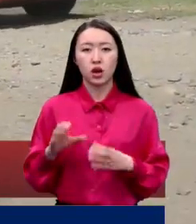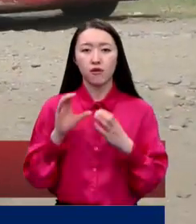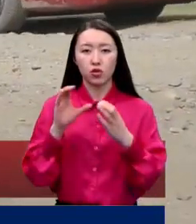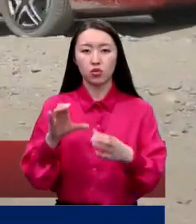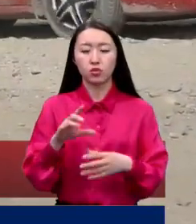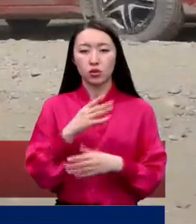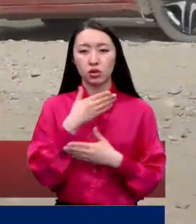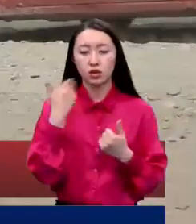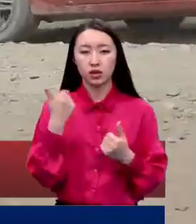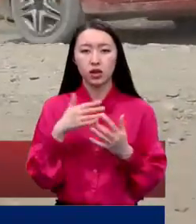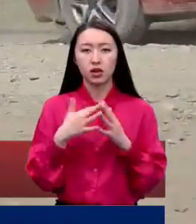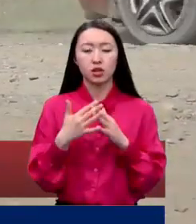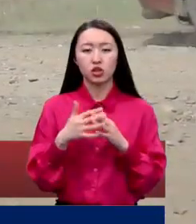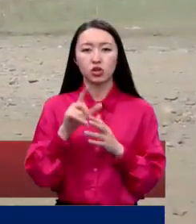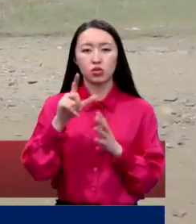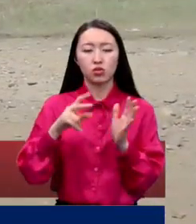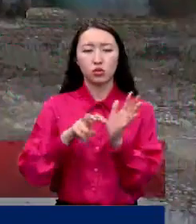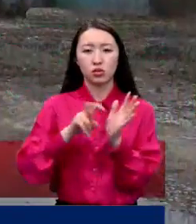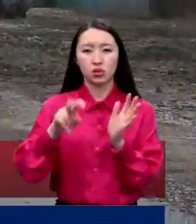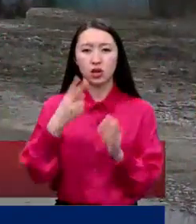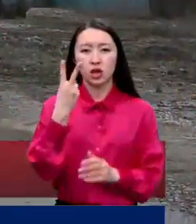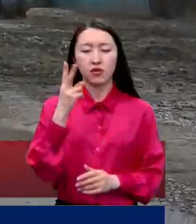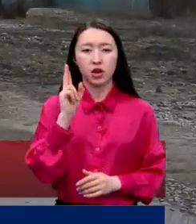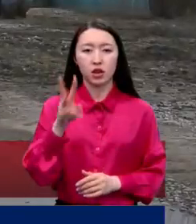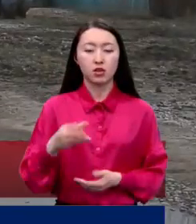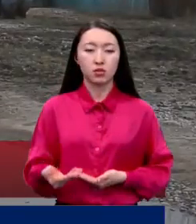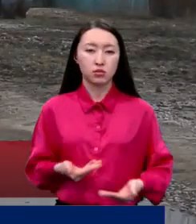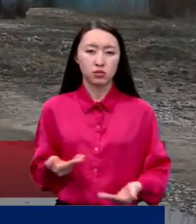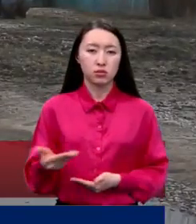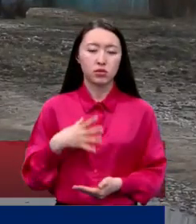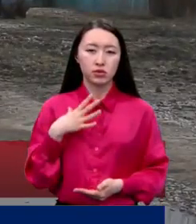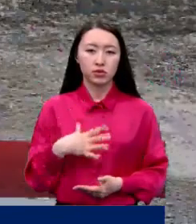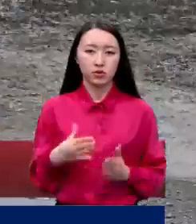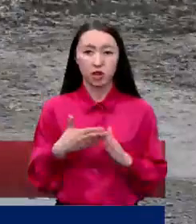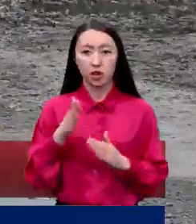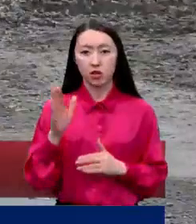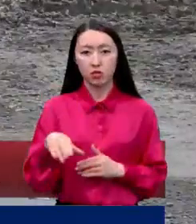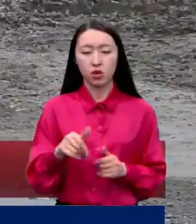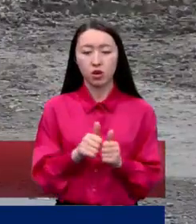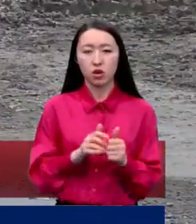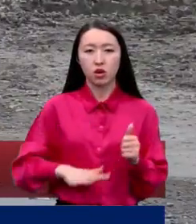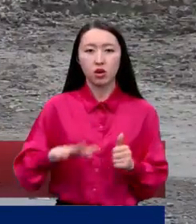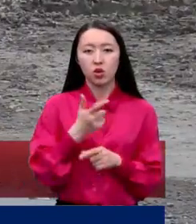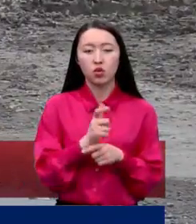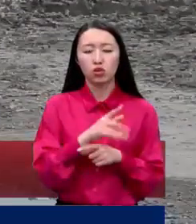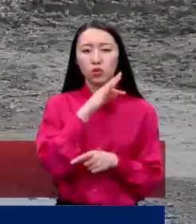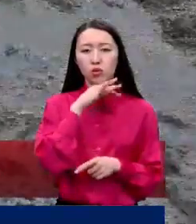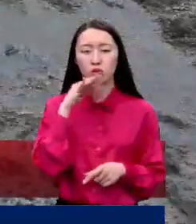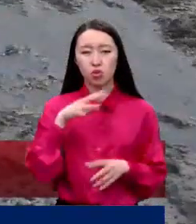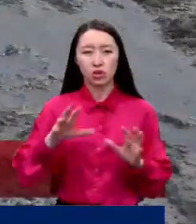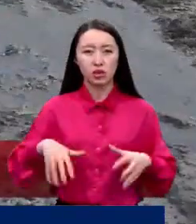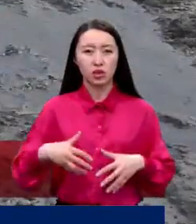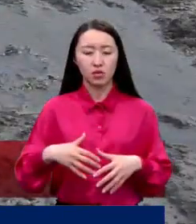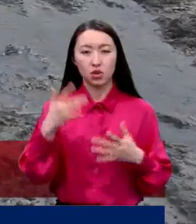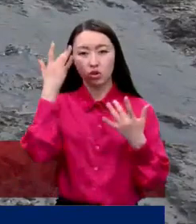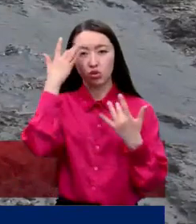автобусы. Сельчан водители высаживают за 2 километра от поселка и домой приходится идти пешком. В округе очень много бродячих собак. Трагедия